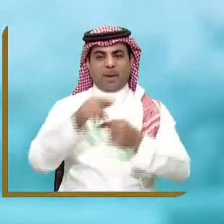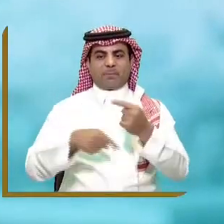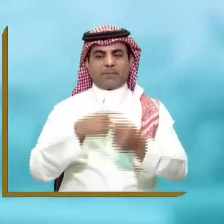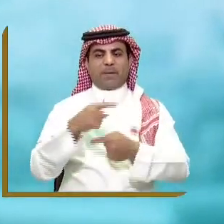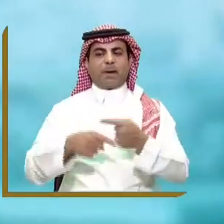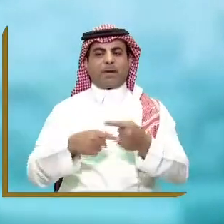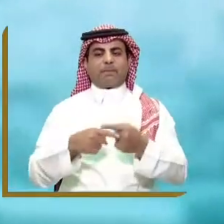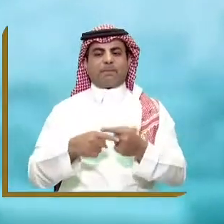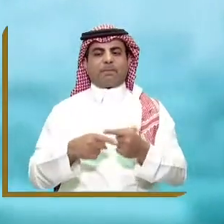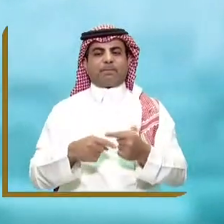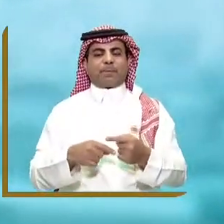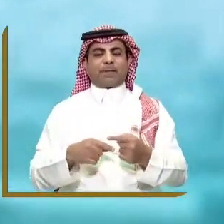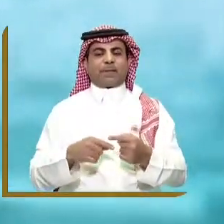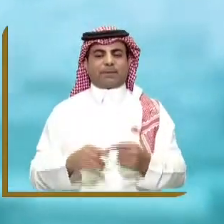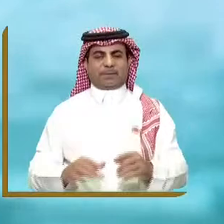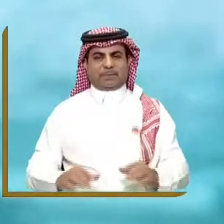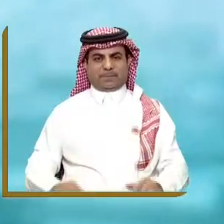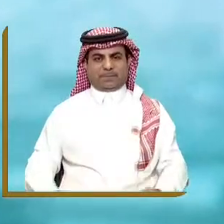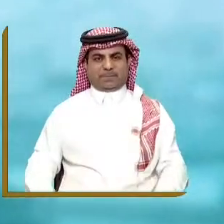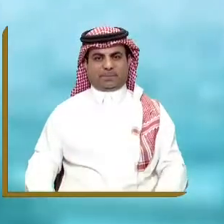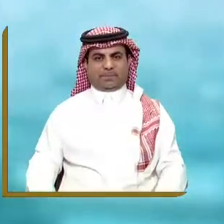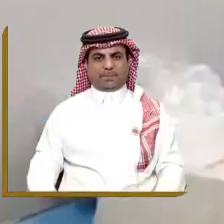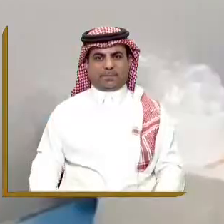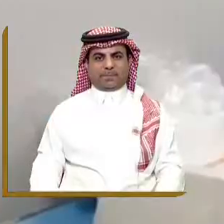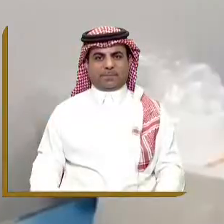في نشرتنا ولكن بعد قليل،